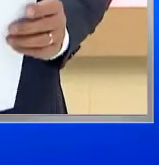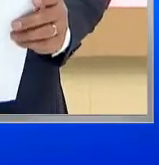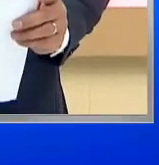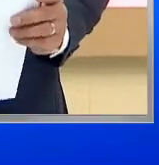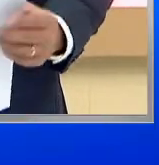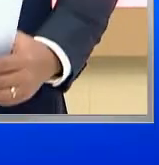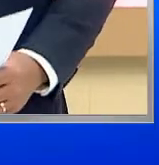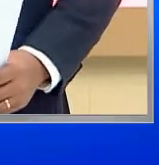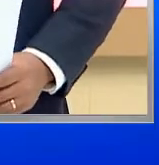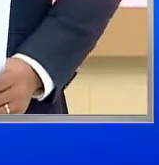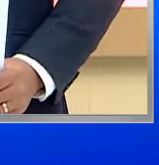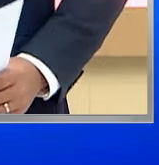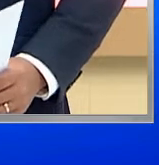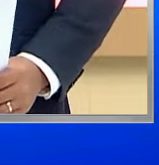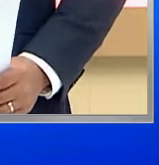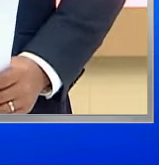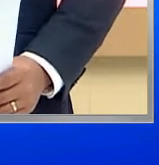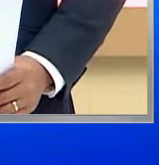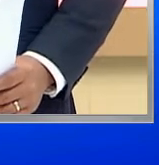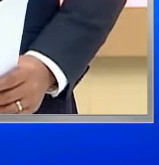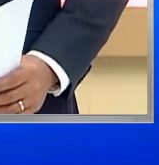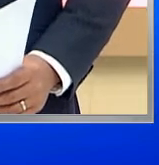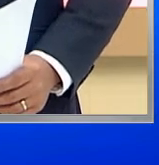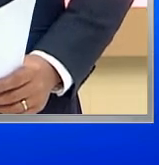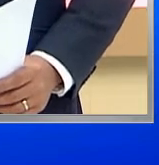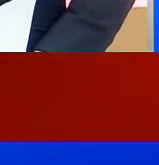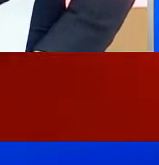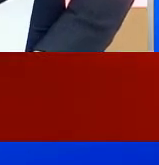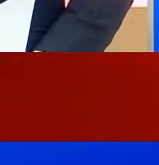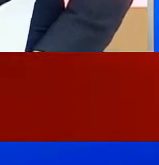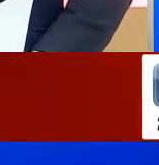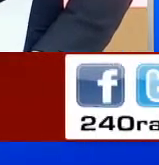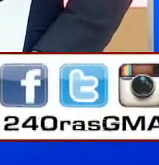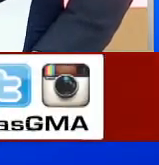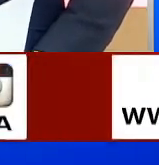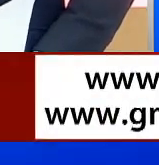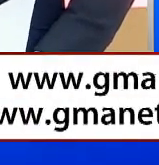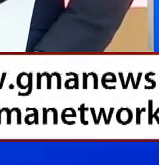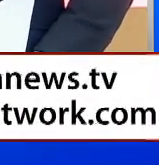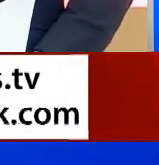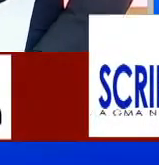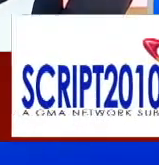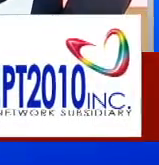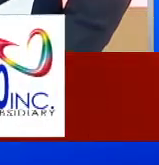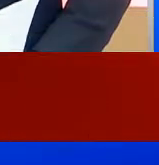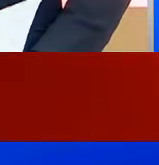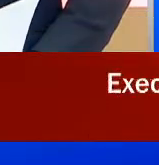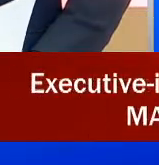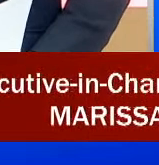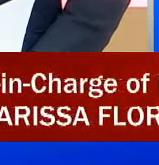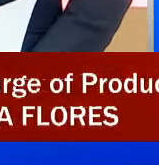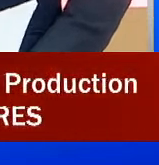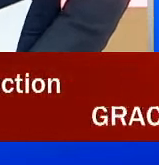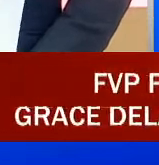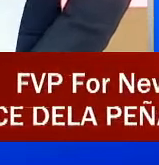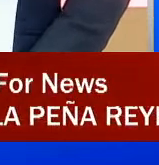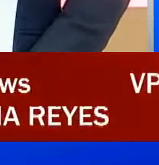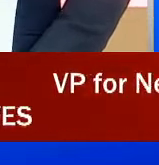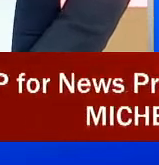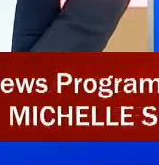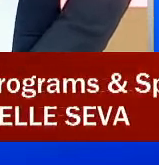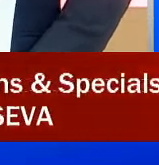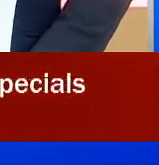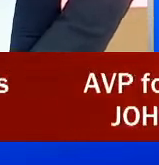At yan ang mga balita ngayong Lunes. Ako po si Vicky Morales. Ako po si Rafi Tima. Buong puso para sa Pilipino. Ito po ang